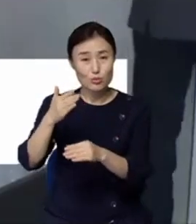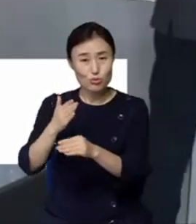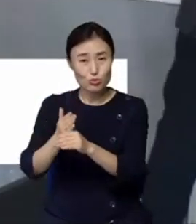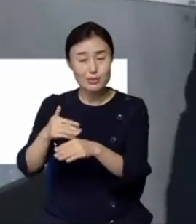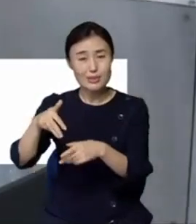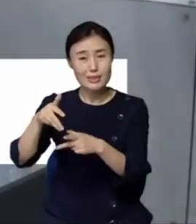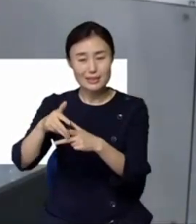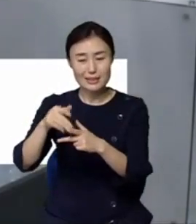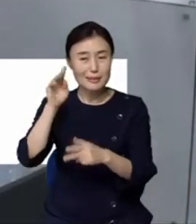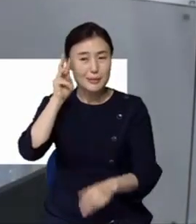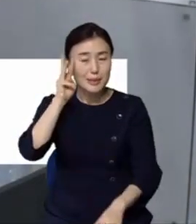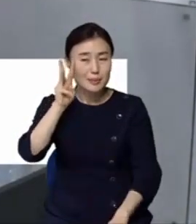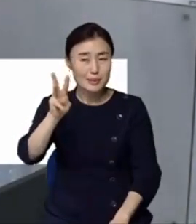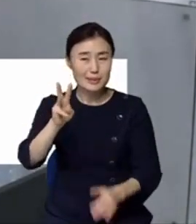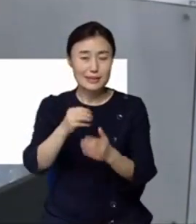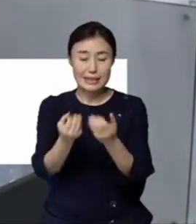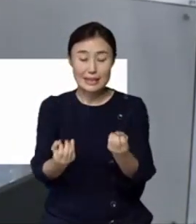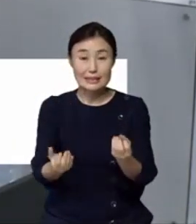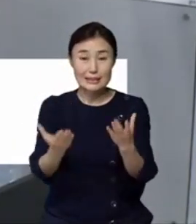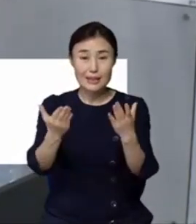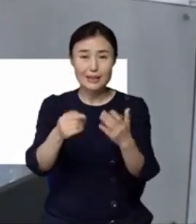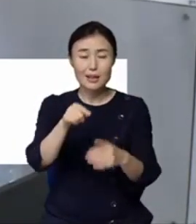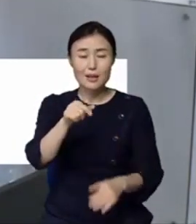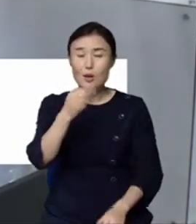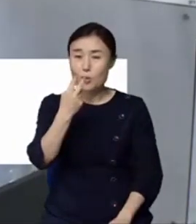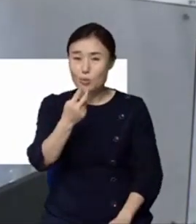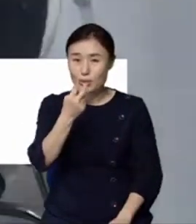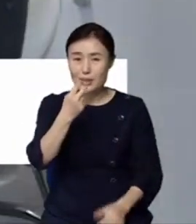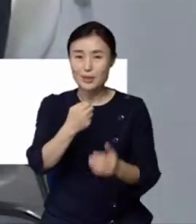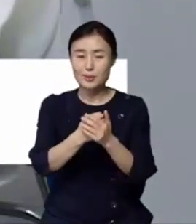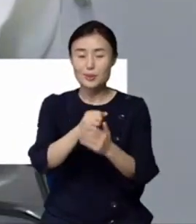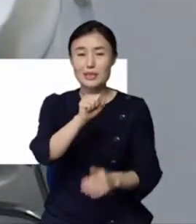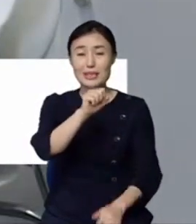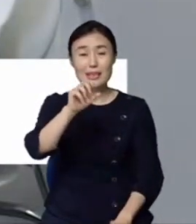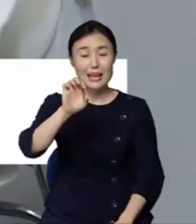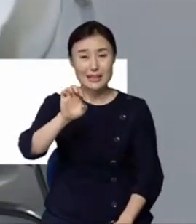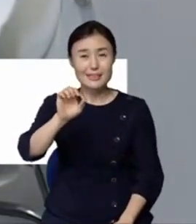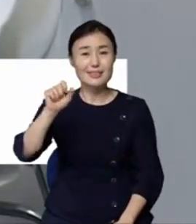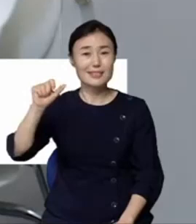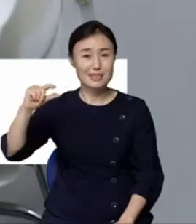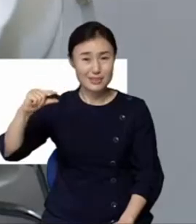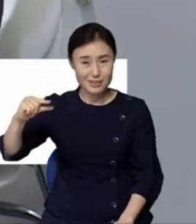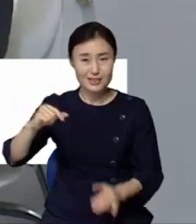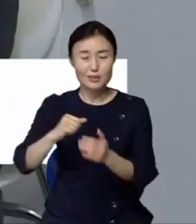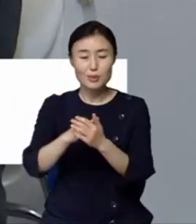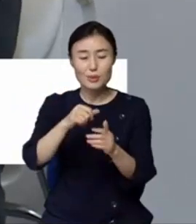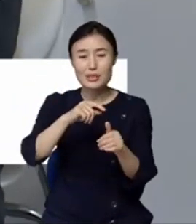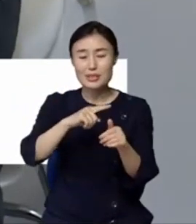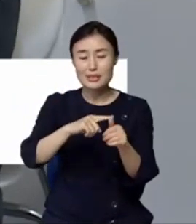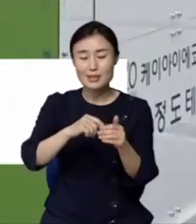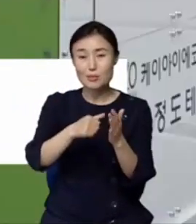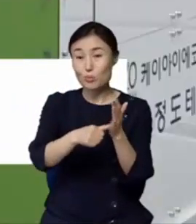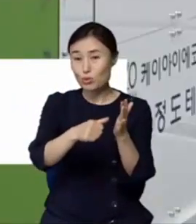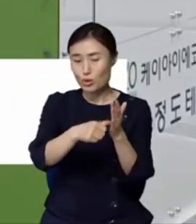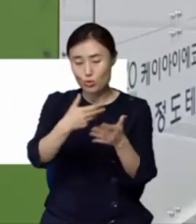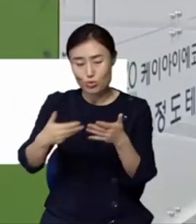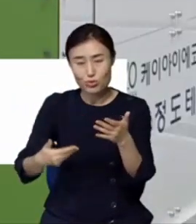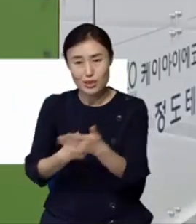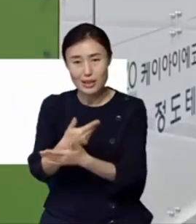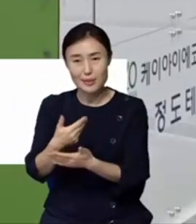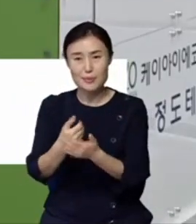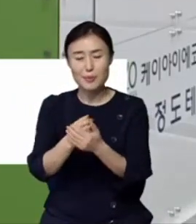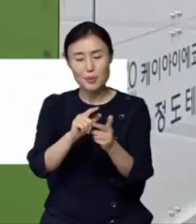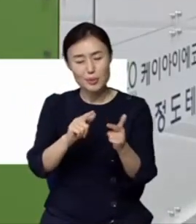사흘 일정으로 진행되는 이번 행사에선 공기 산업과 ESG 기술, 자원순환, 수처리 기술과 미래 생활 등